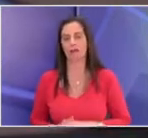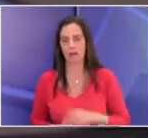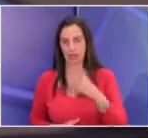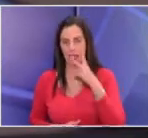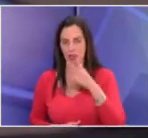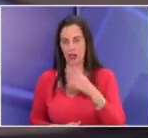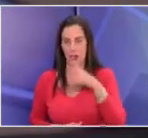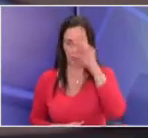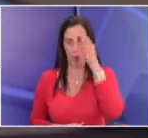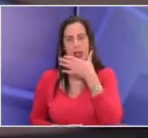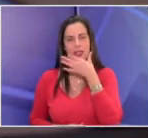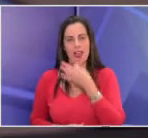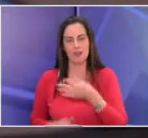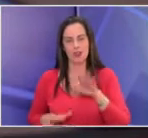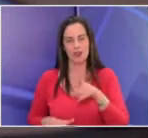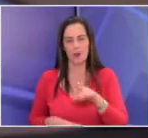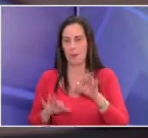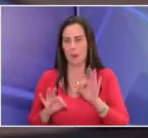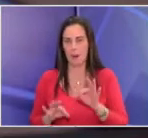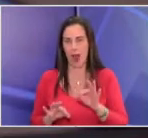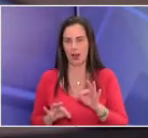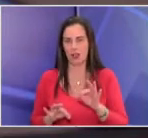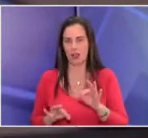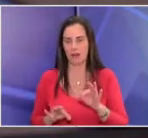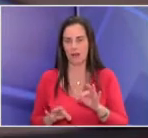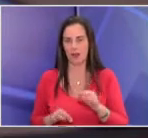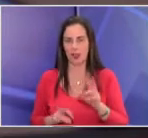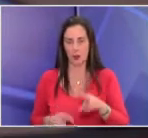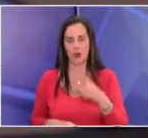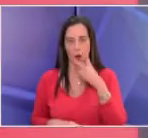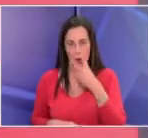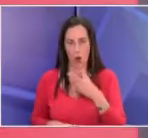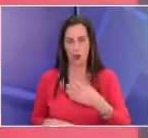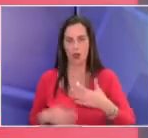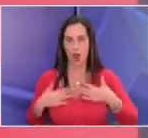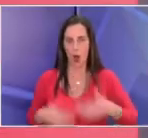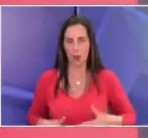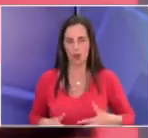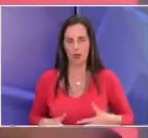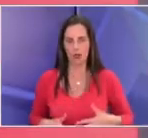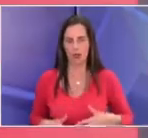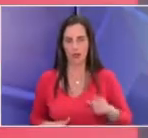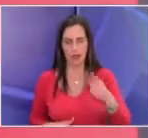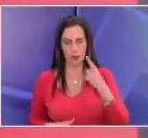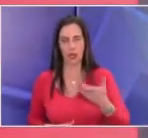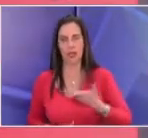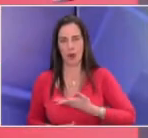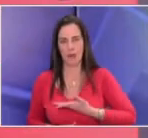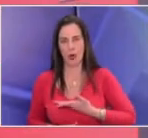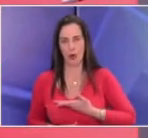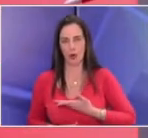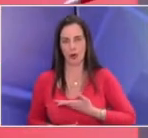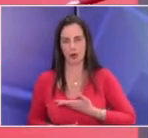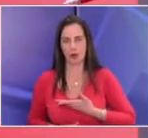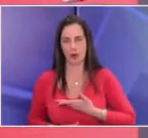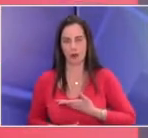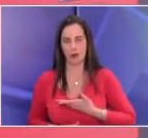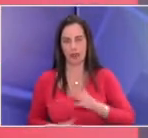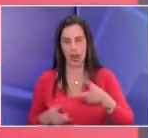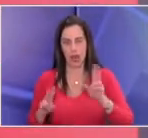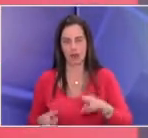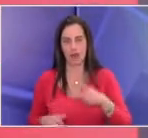רק... ככה אנחנו מעלים מודעות ומנסים לקדם את הסיפור הזה, בתקווה שכולם יצטרפו, לפני שזה יהיה מאוחר מדי. הממשלה עושה